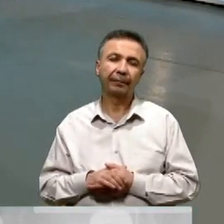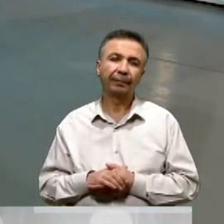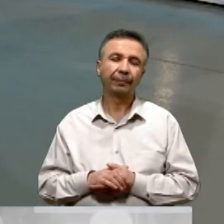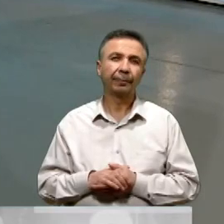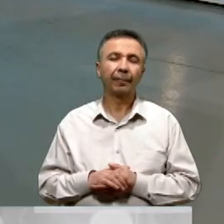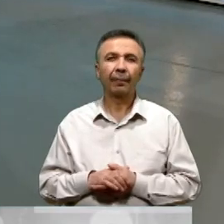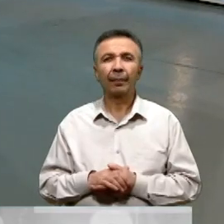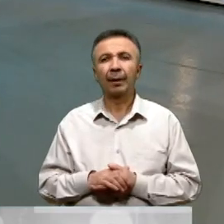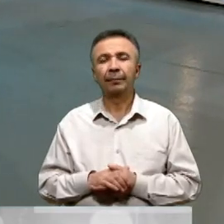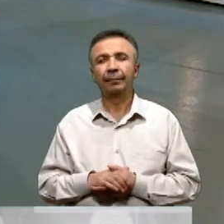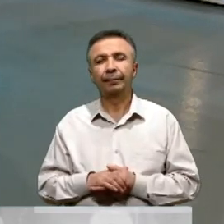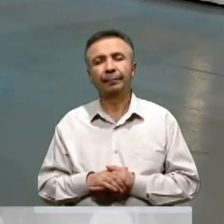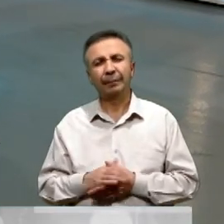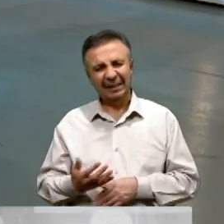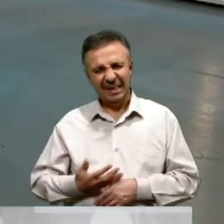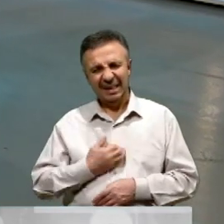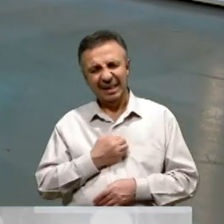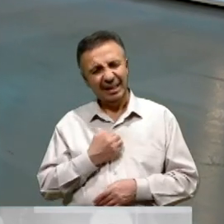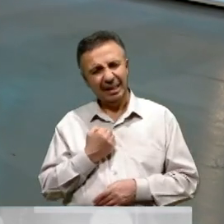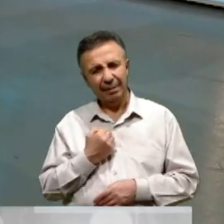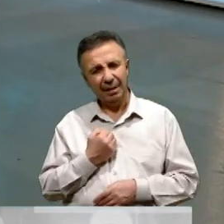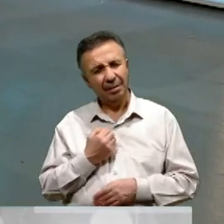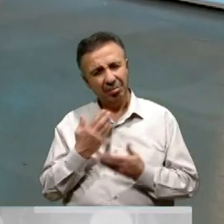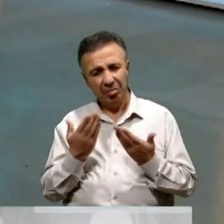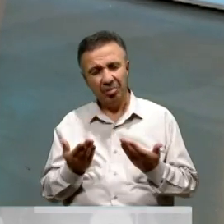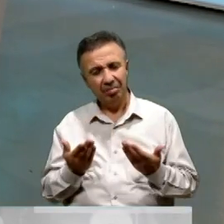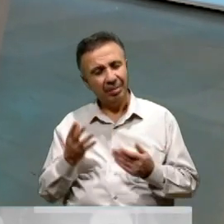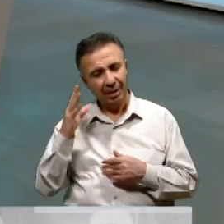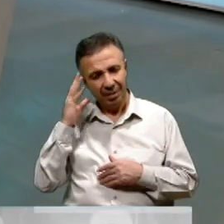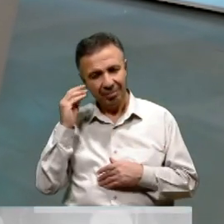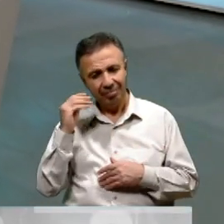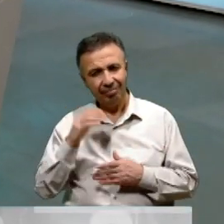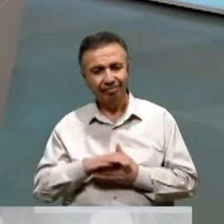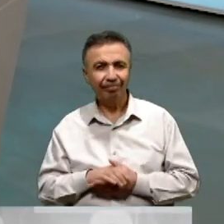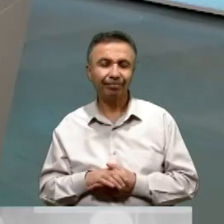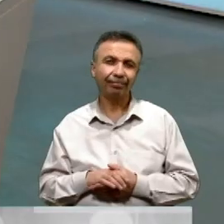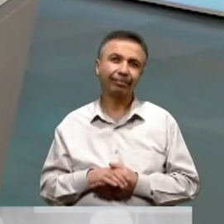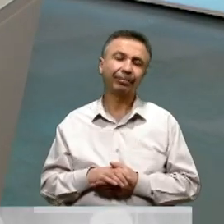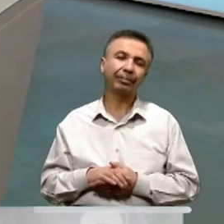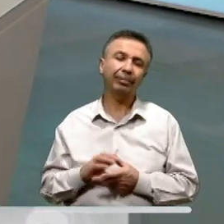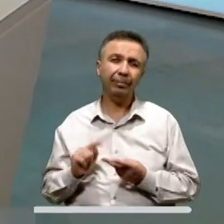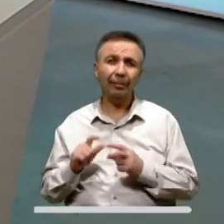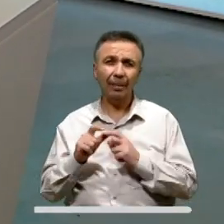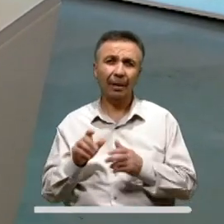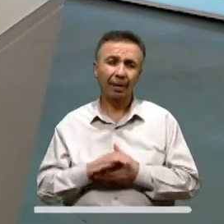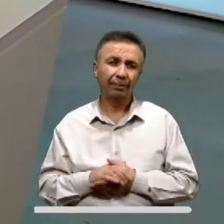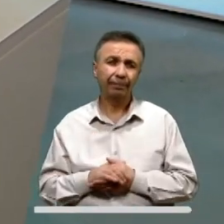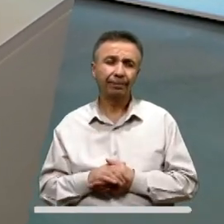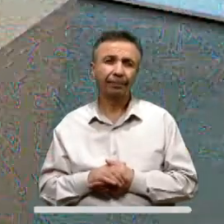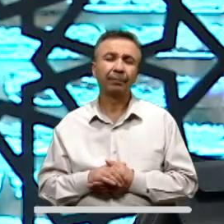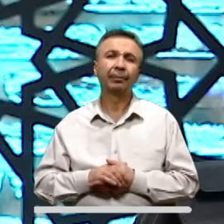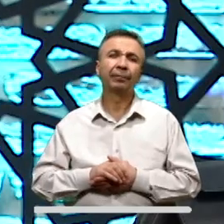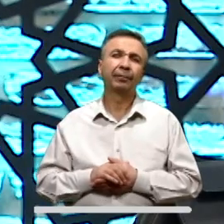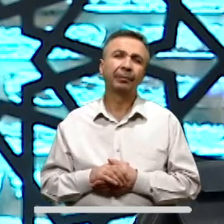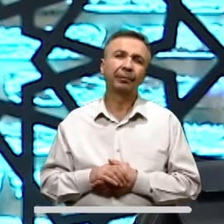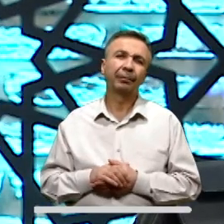makul şeylerle yani hareket gerçekten edip gerçekten sıkıntılı bir durum. Yani ben onu anlıyorum yani. İnşallah hocam. Evet. İkinci sorusu, ben